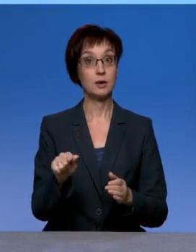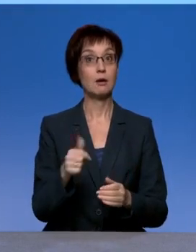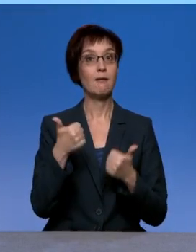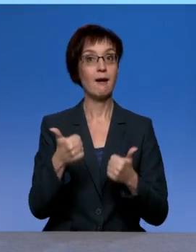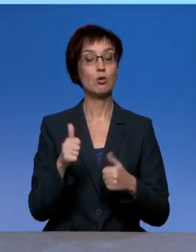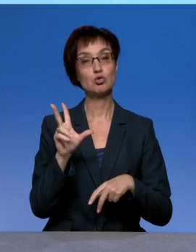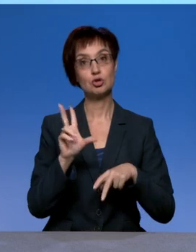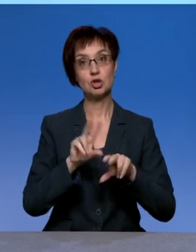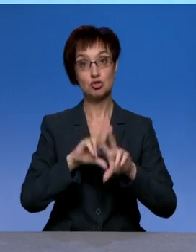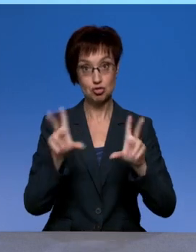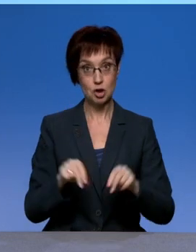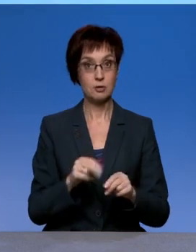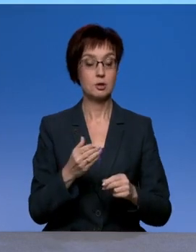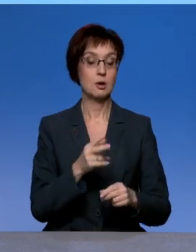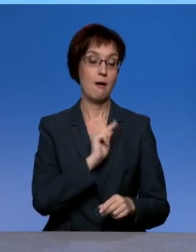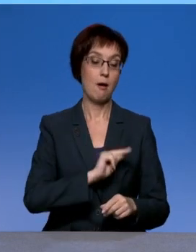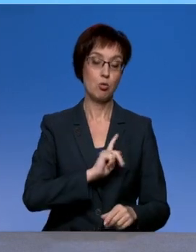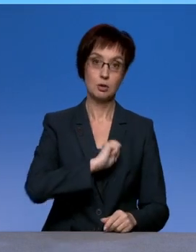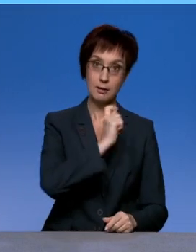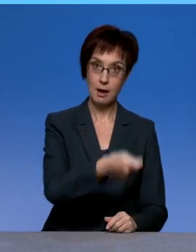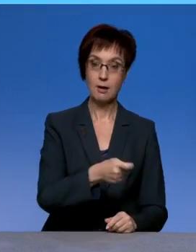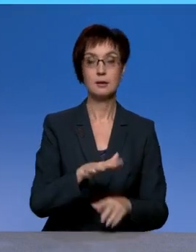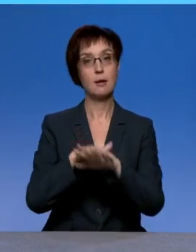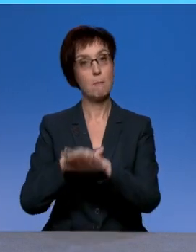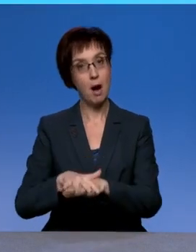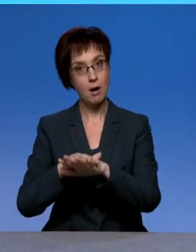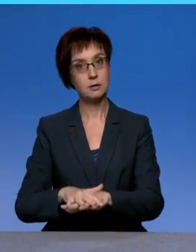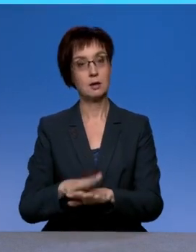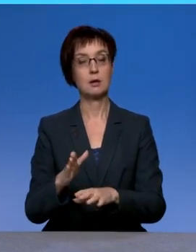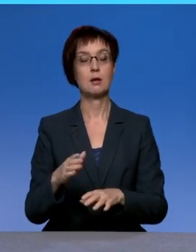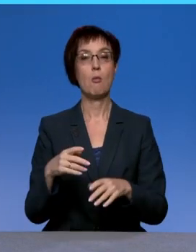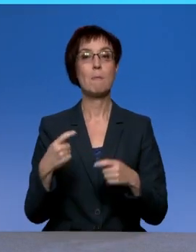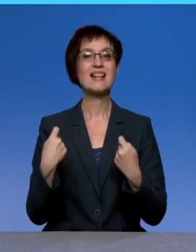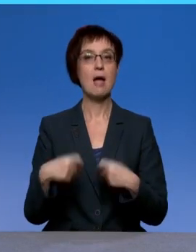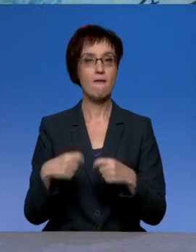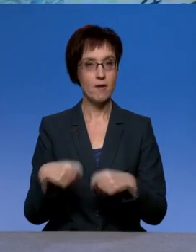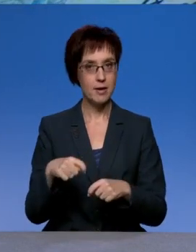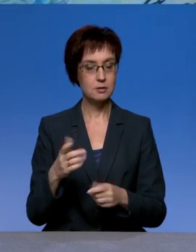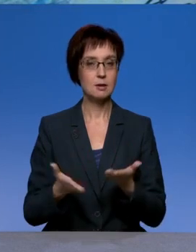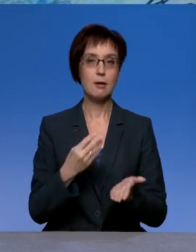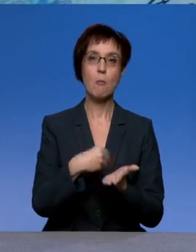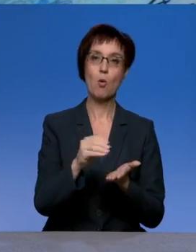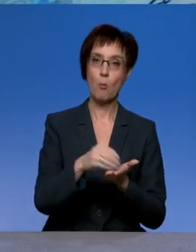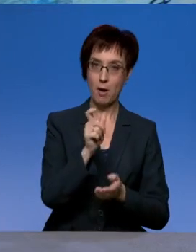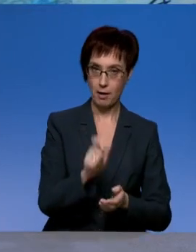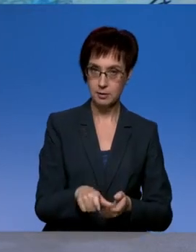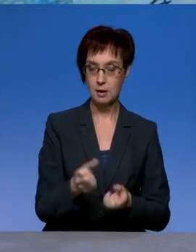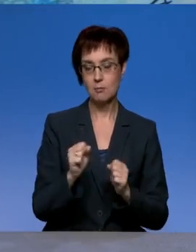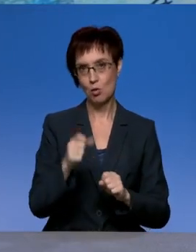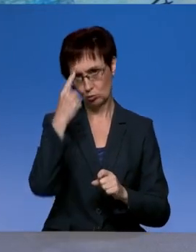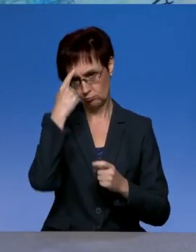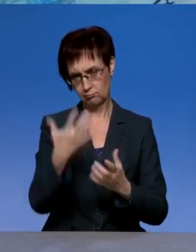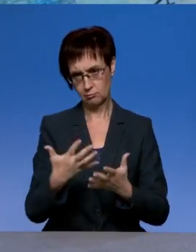или покупателя понять, с кем он имеет дело. И вот также, опять-таки, глава Госдумы по вопросам семьи, женщин и детей говорит, если человек не